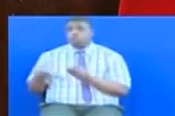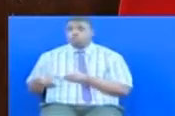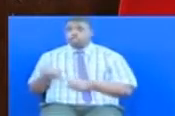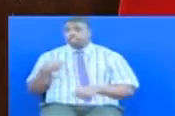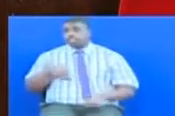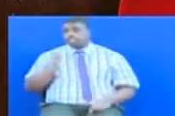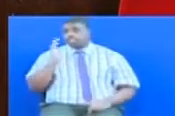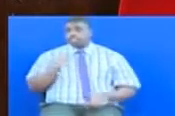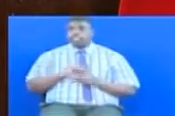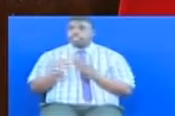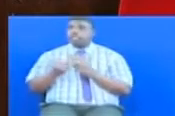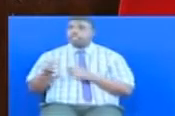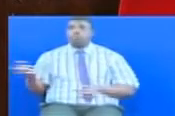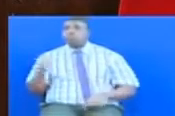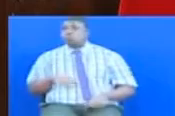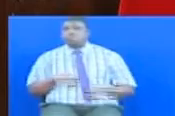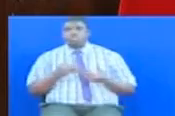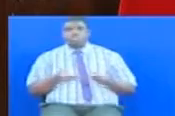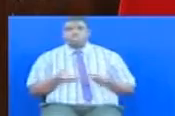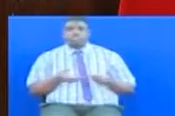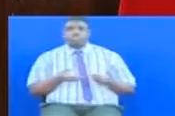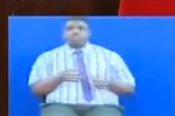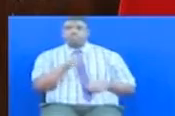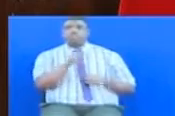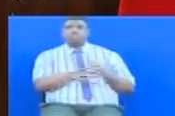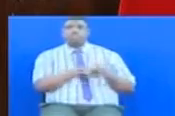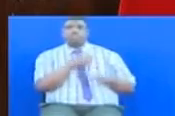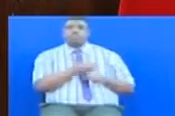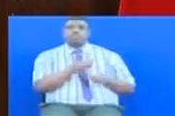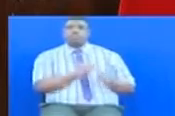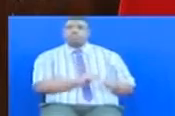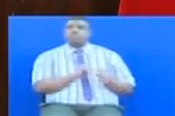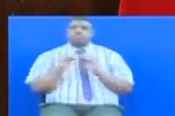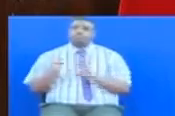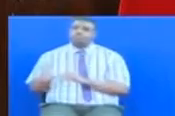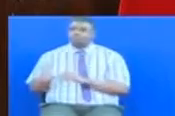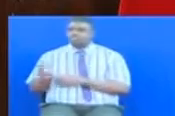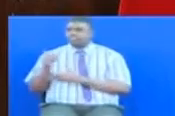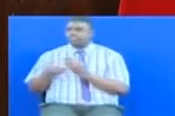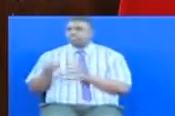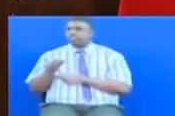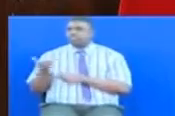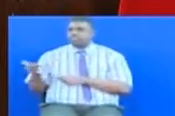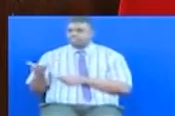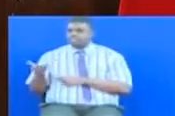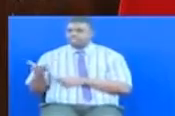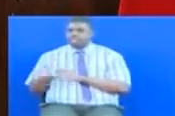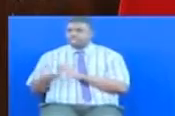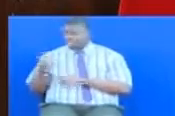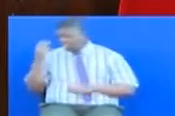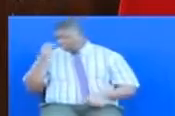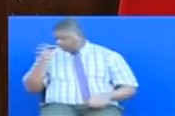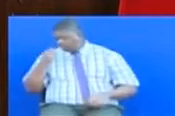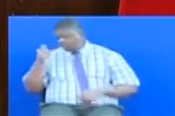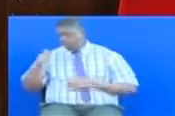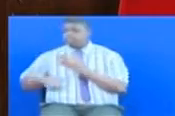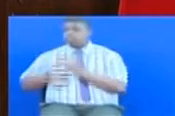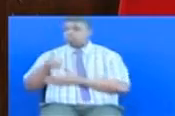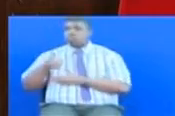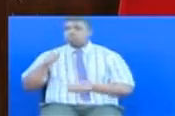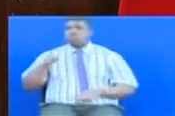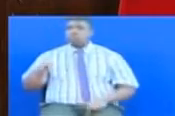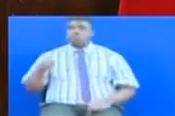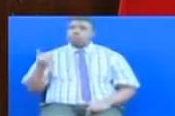serikali gani inayokuja sasa hivi kwa mtumishi anahamishwa kupelekwa sehemu fulani, anaanza kuwatafuta viongozi wa pale